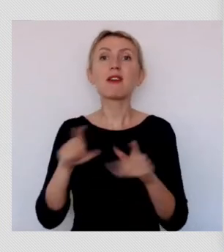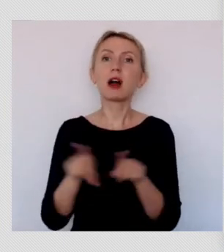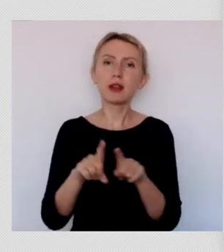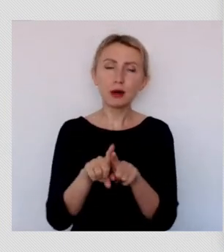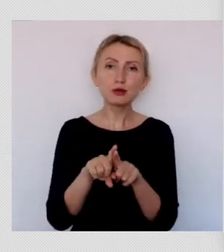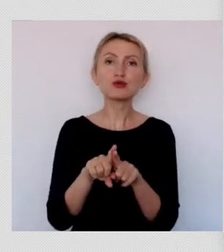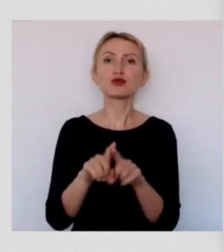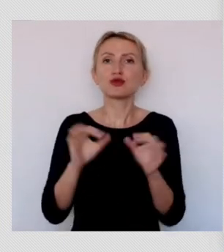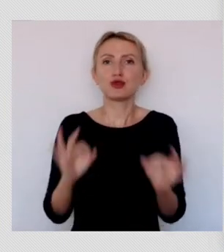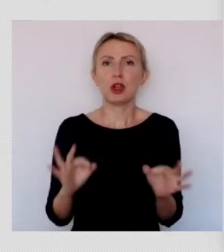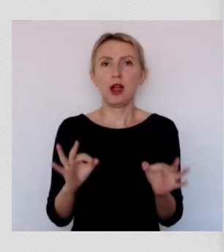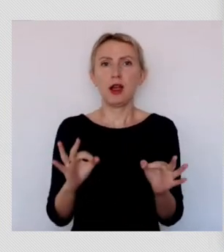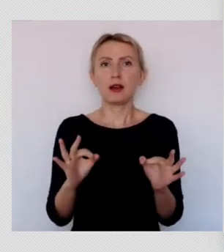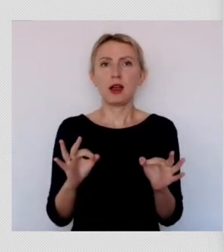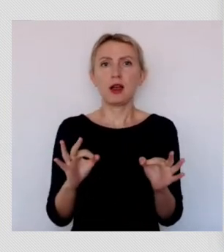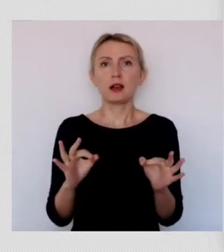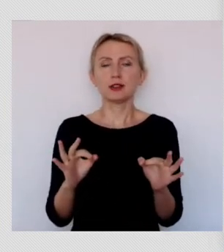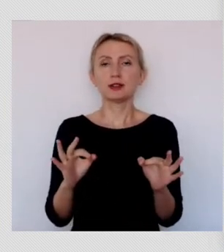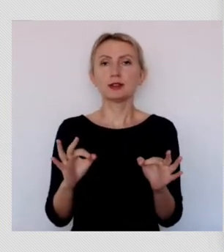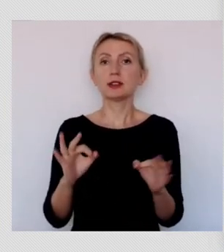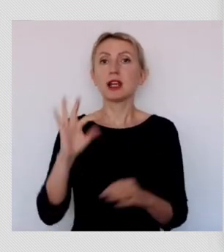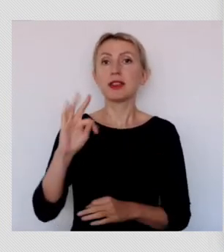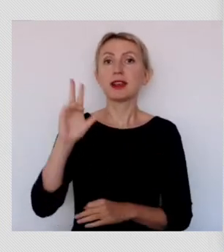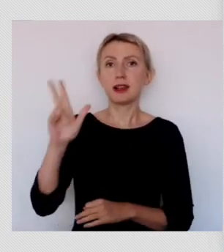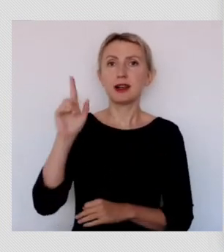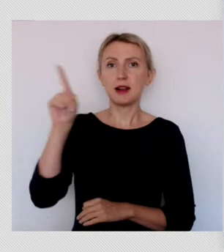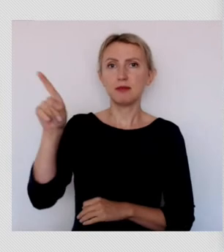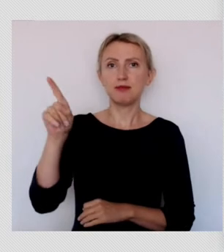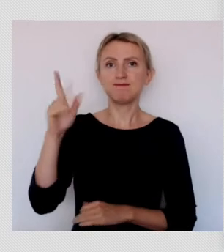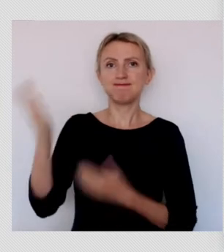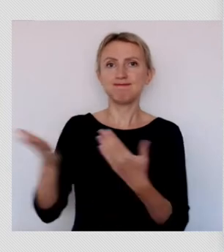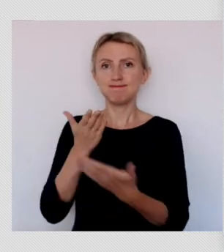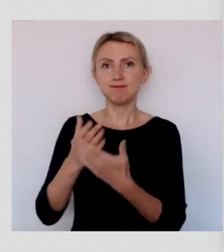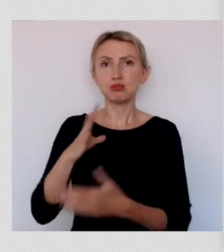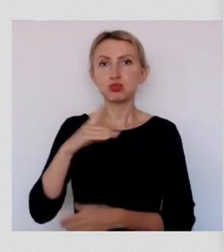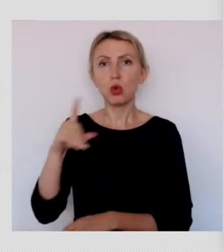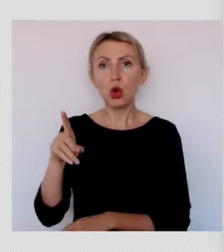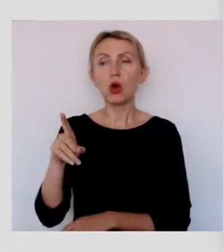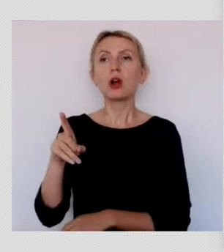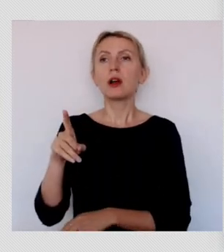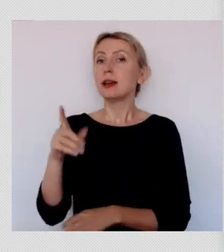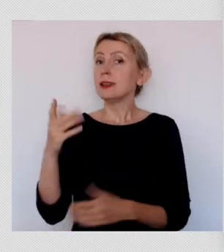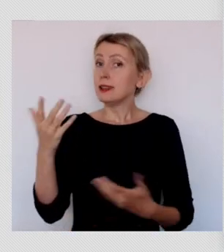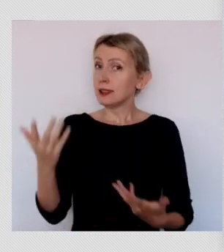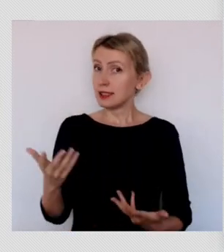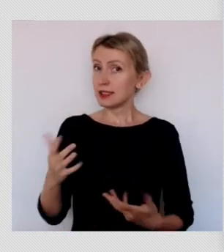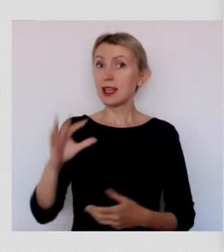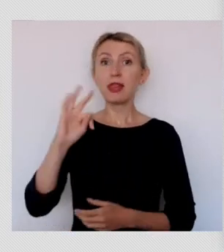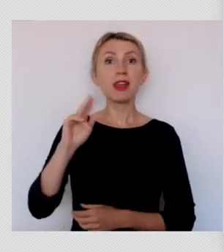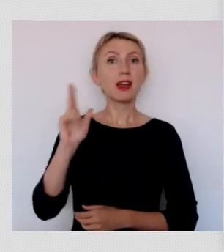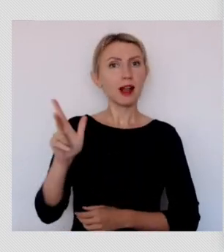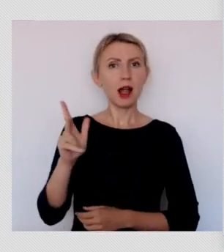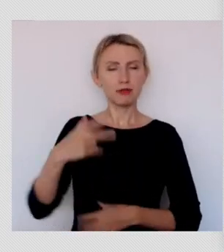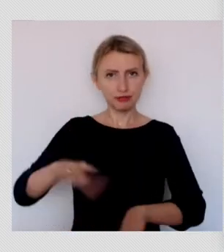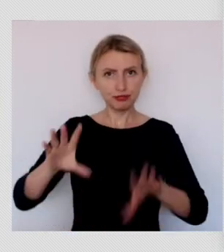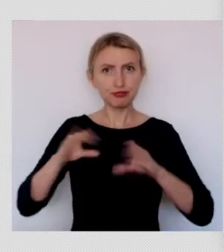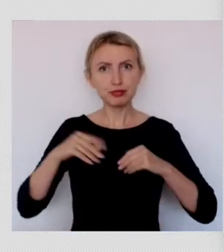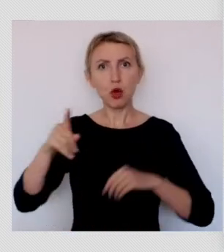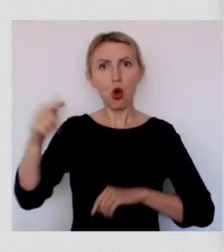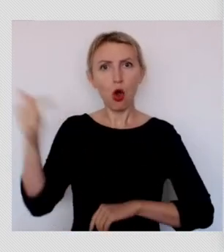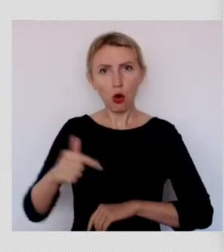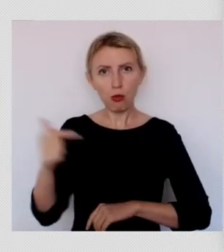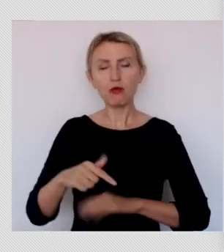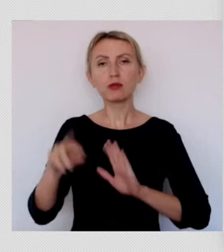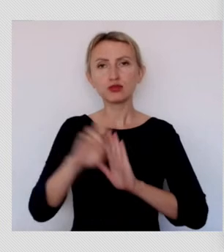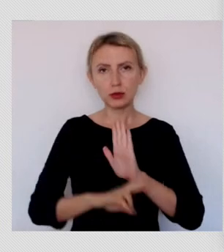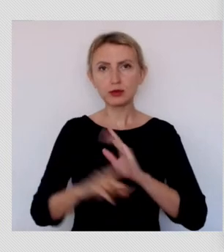w tej chwili są przed Trybunałem Konstytucyjnym, proszę Państwa, jeżeli Trybunał Konstytucyjny by uznał obowiązujące przepisy